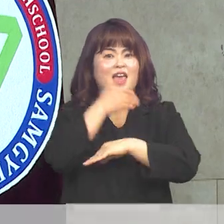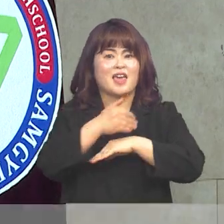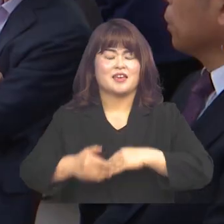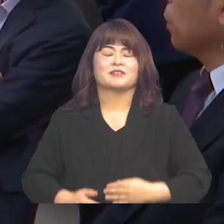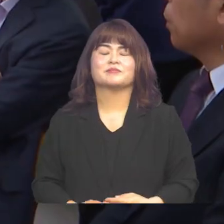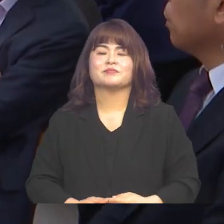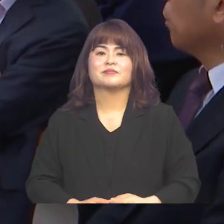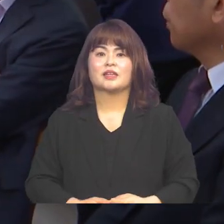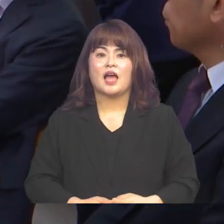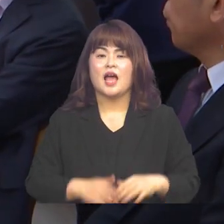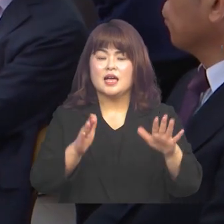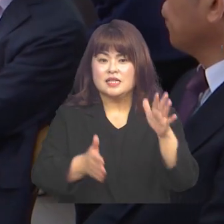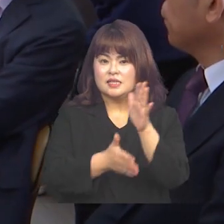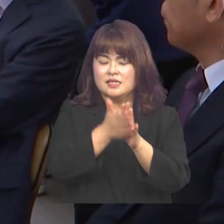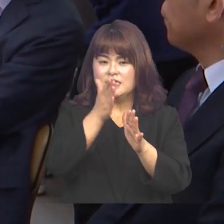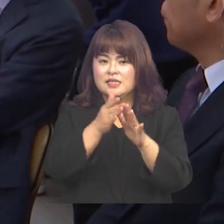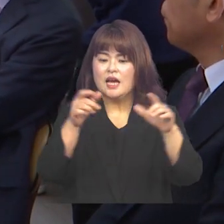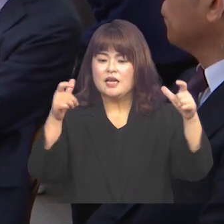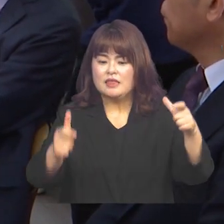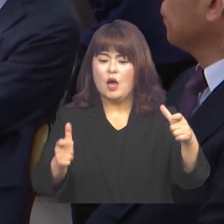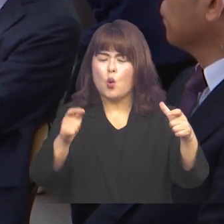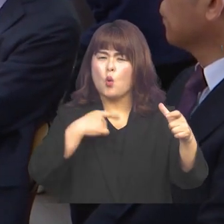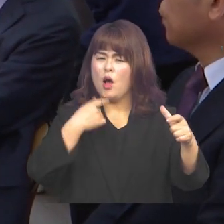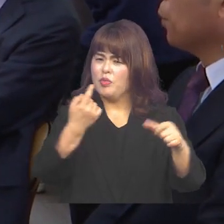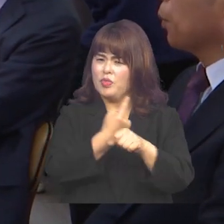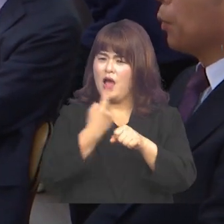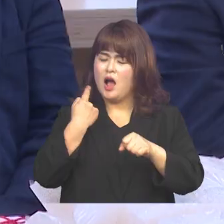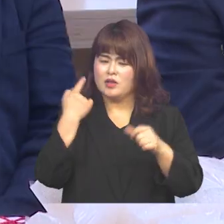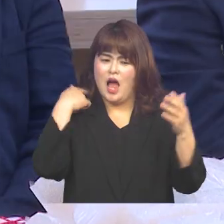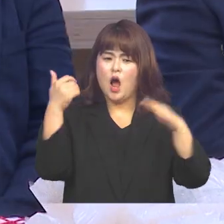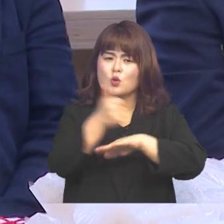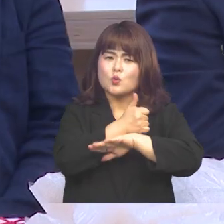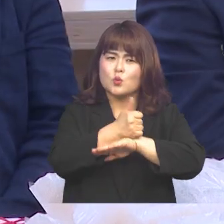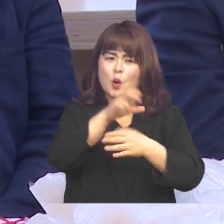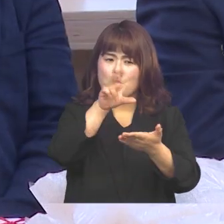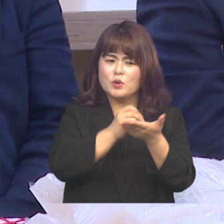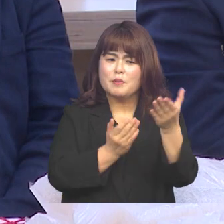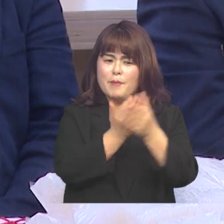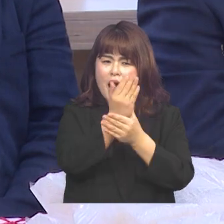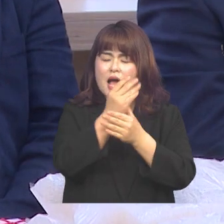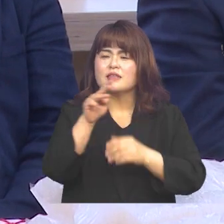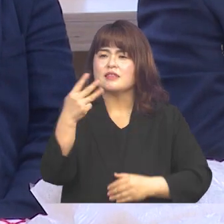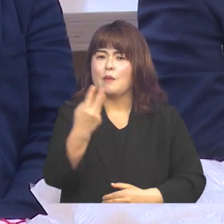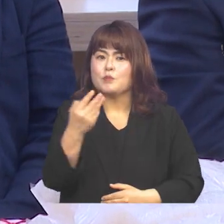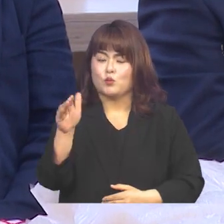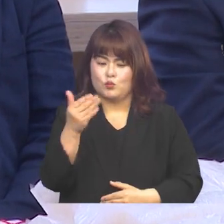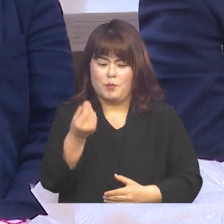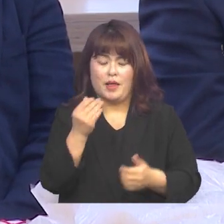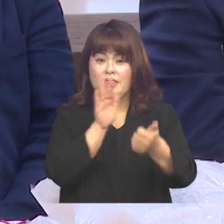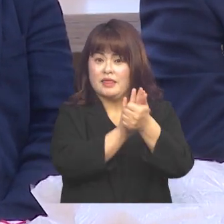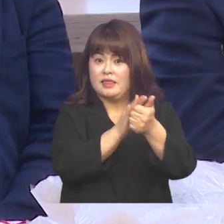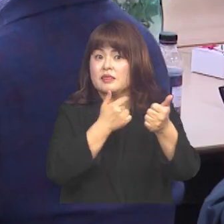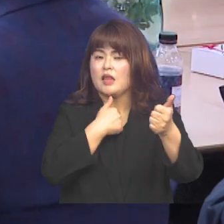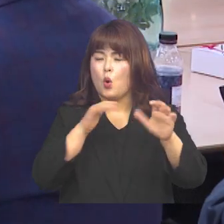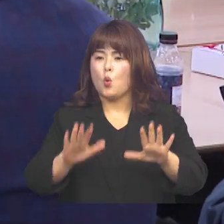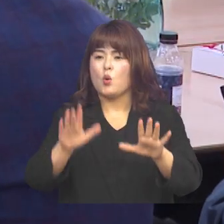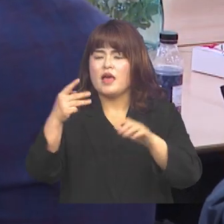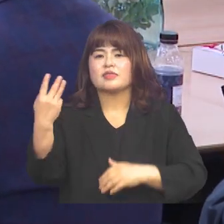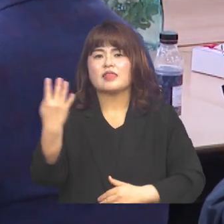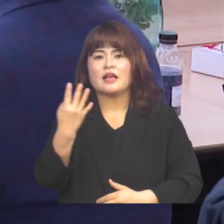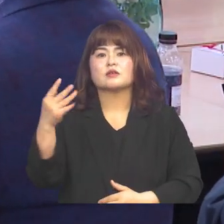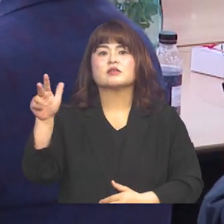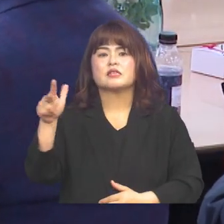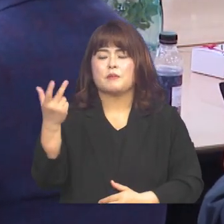모아서 한편 시는 지난해 3개고 통학버스 고충을 듣고 사업비 3,900만 원을 지원했으며